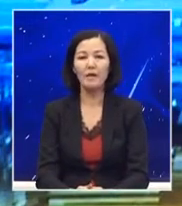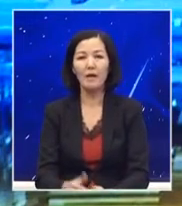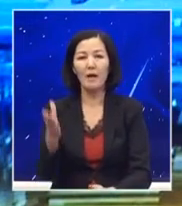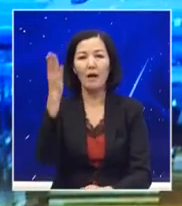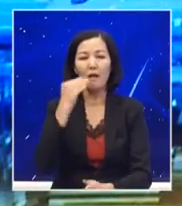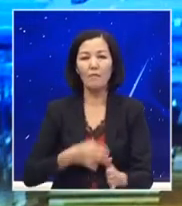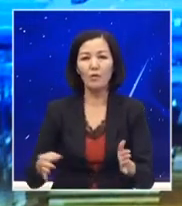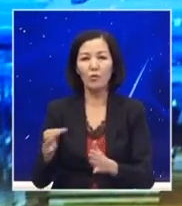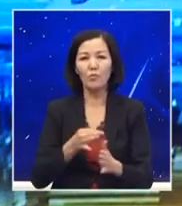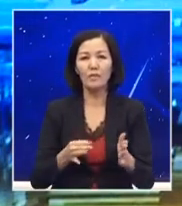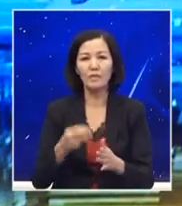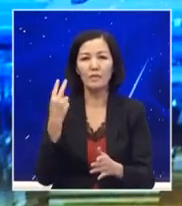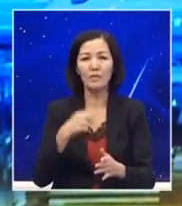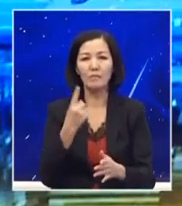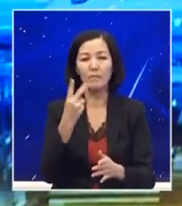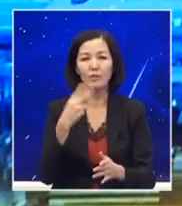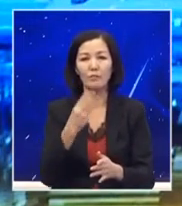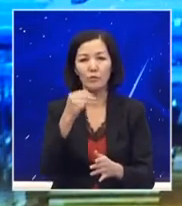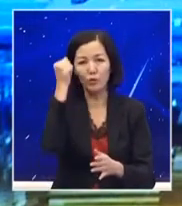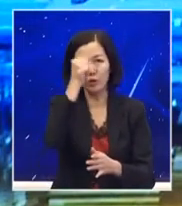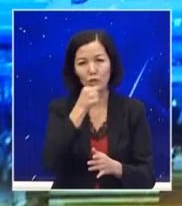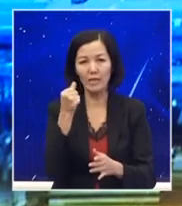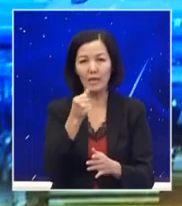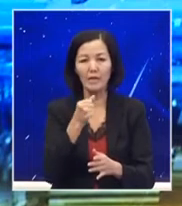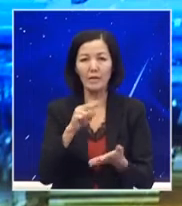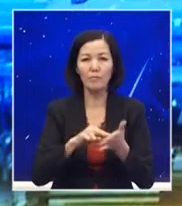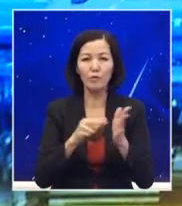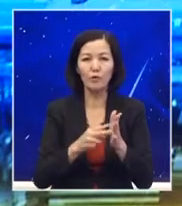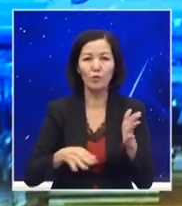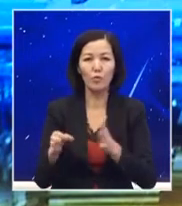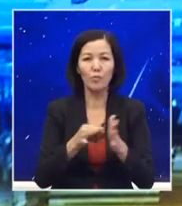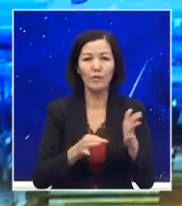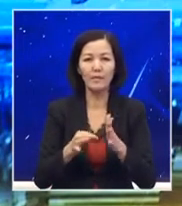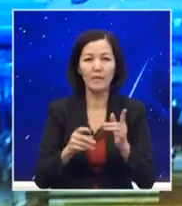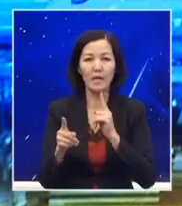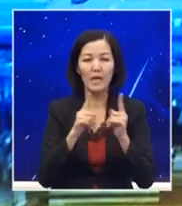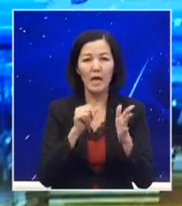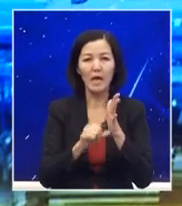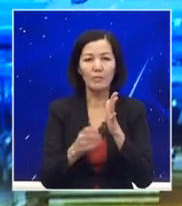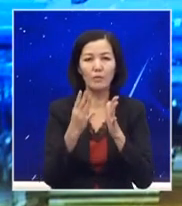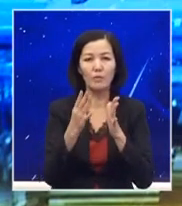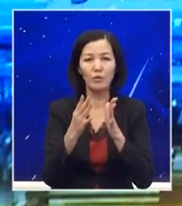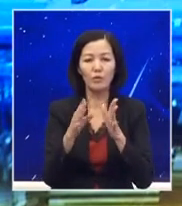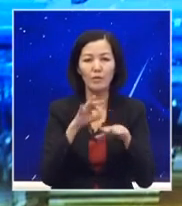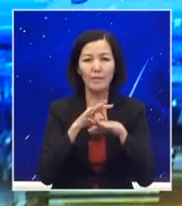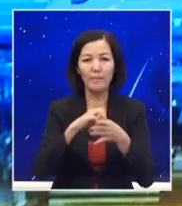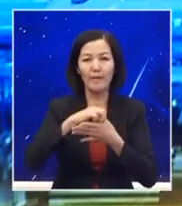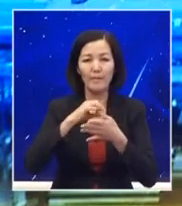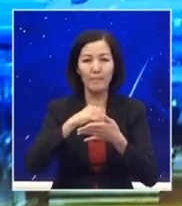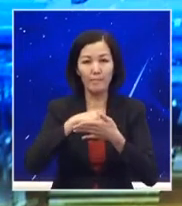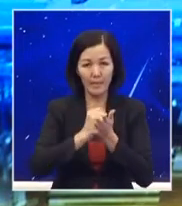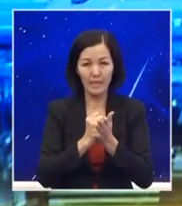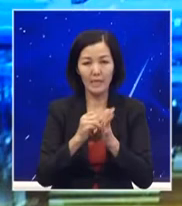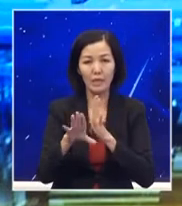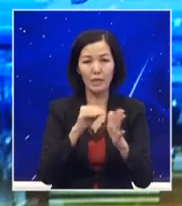Өңірдің 2021-2023 жылдарға арналған бюджетті облыстық мәслихаттың кезекті 64-ші сессиясында бекітілді.